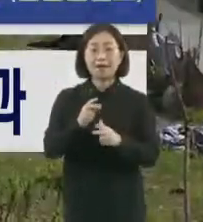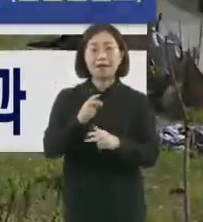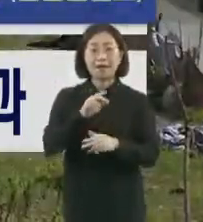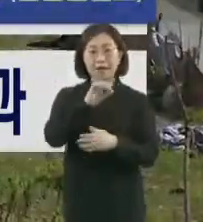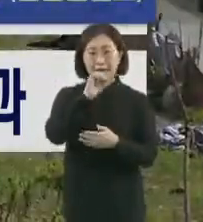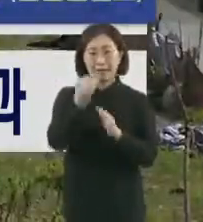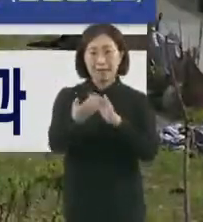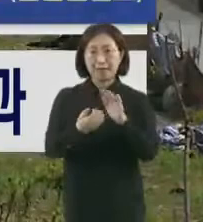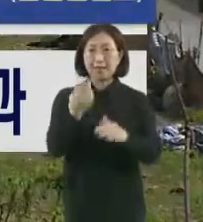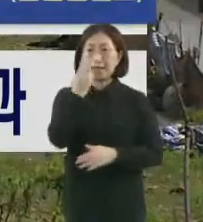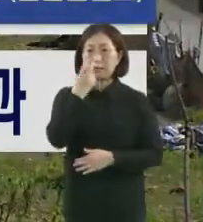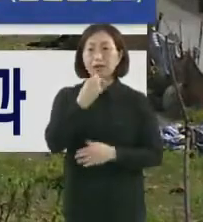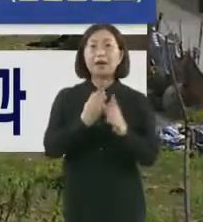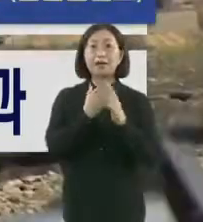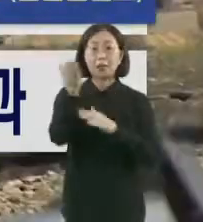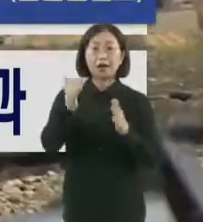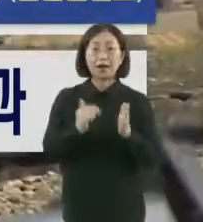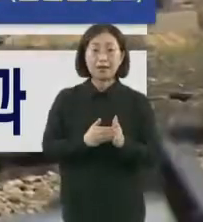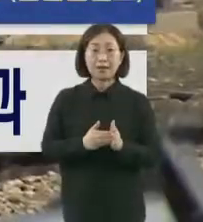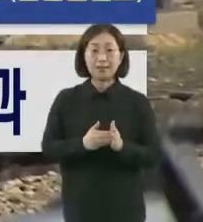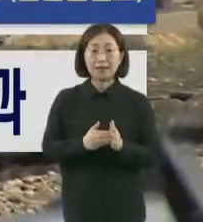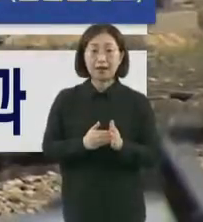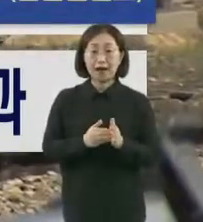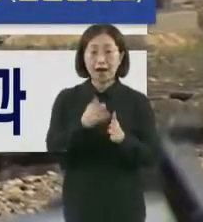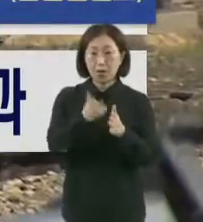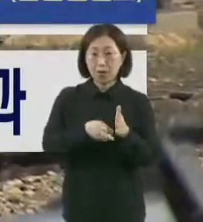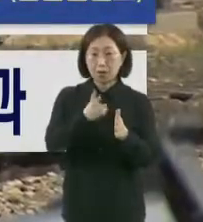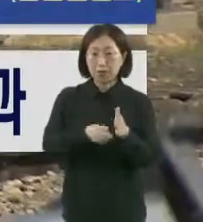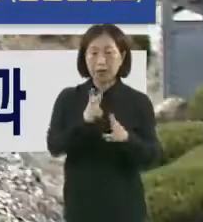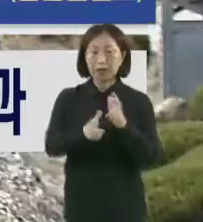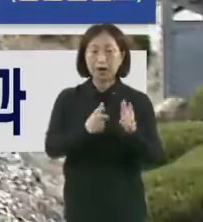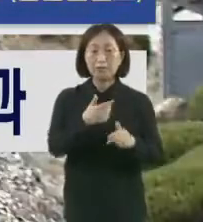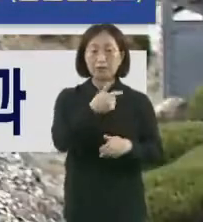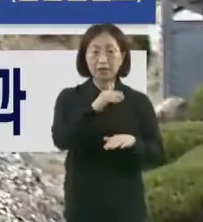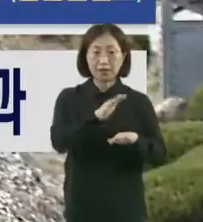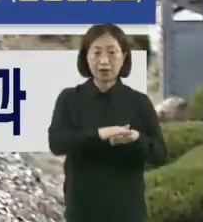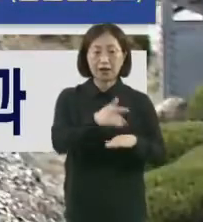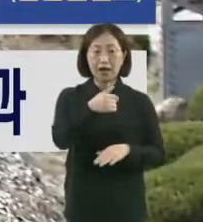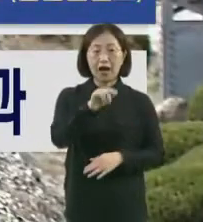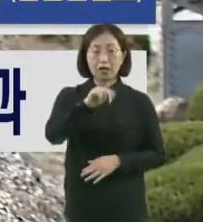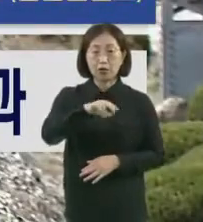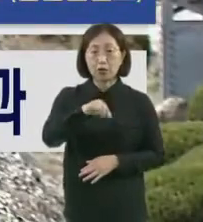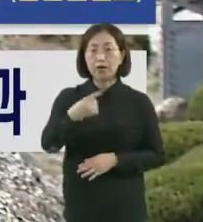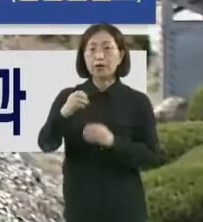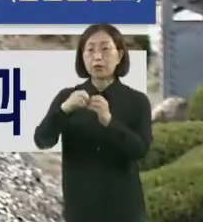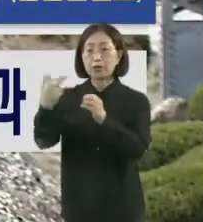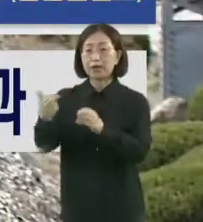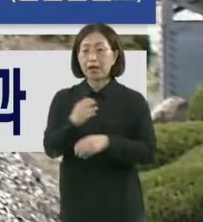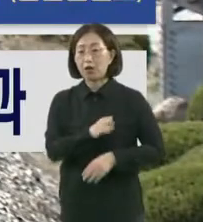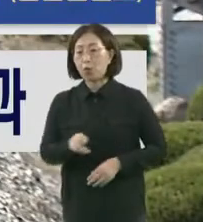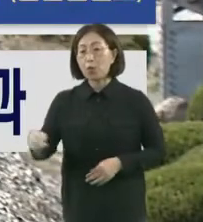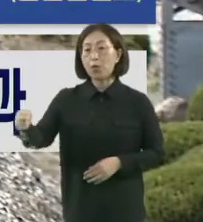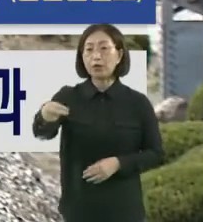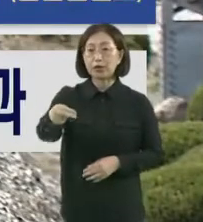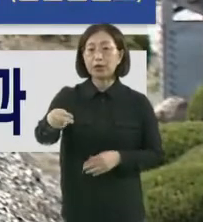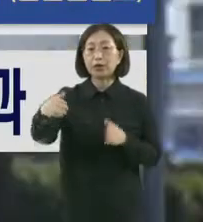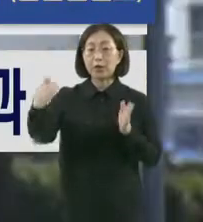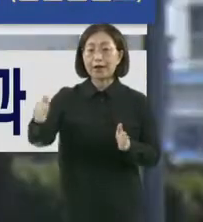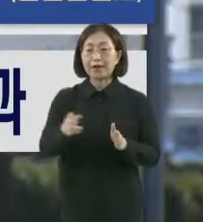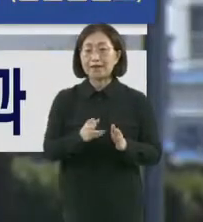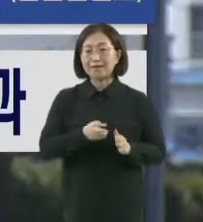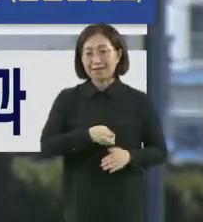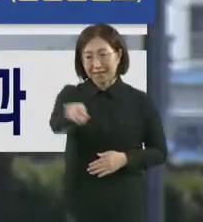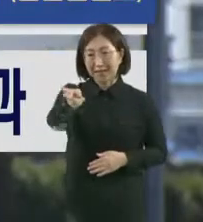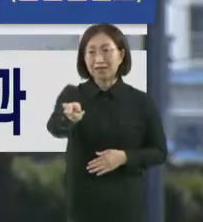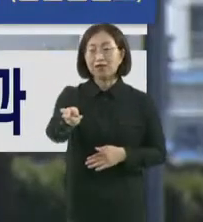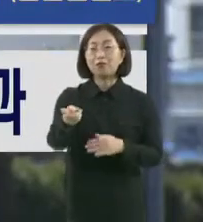타당성 조사를 통과했습니다. 호남선 고속화 사업은 대전 가수원에서 논산까지 굴곡진 구간을 직선으로